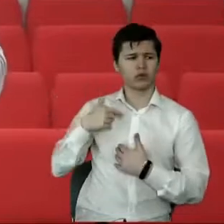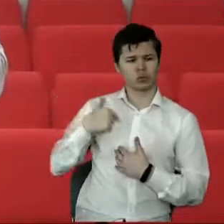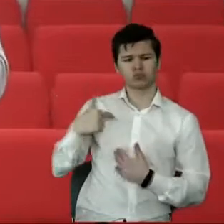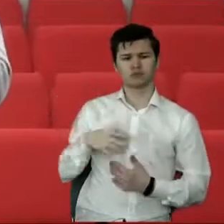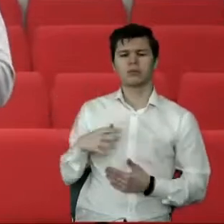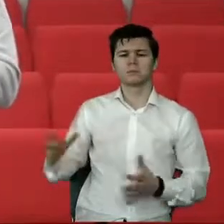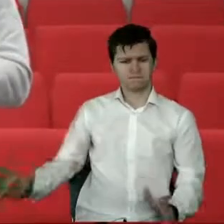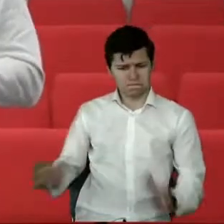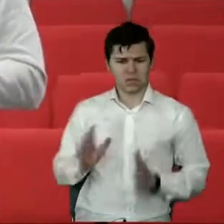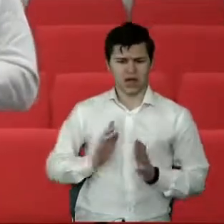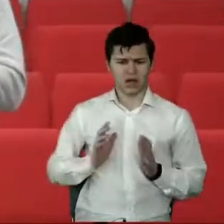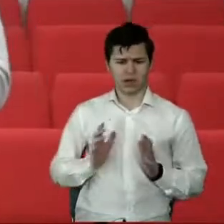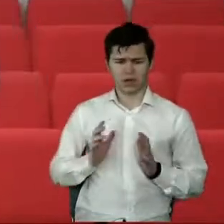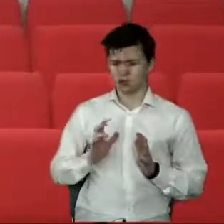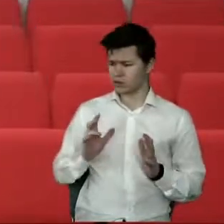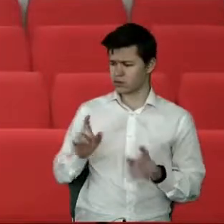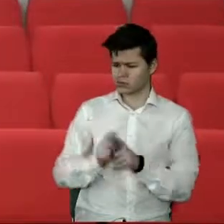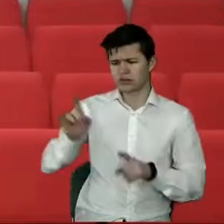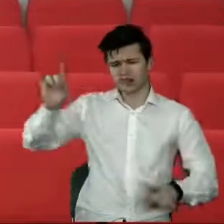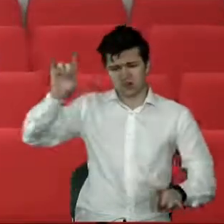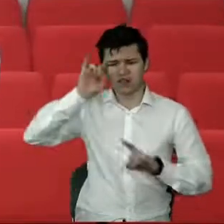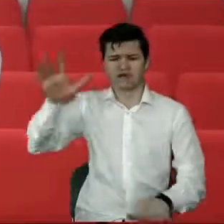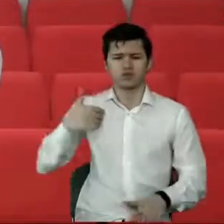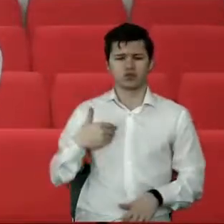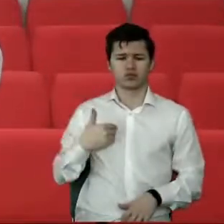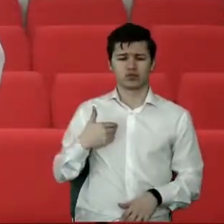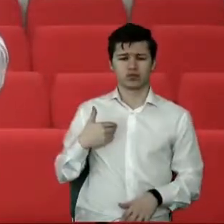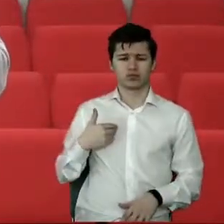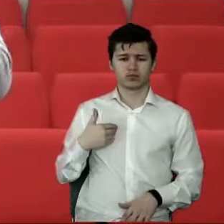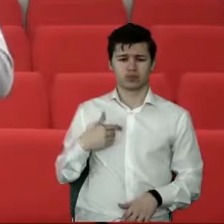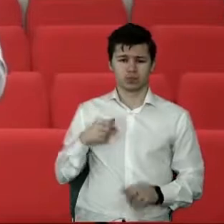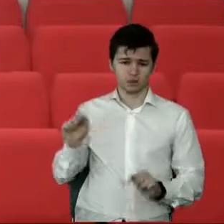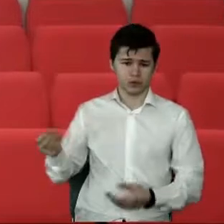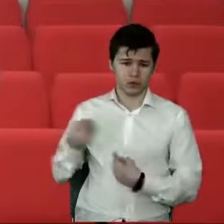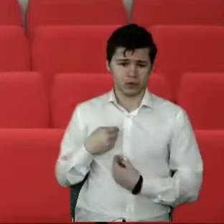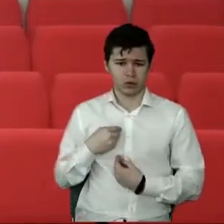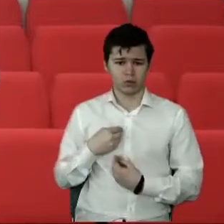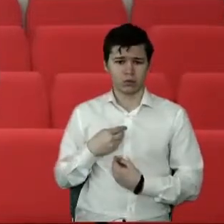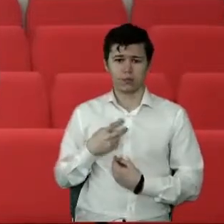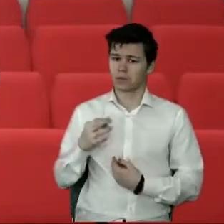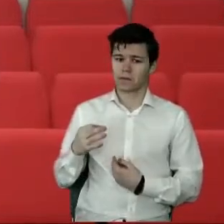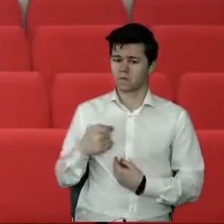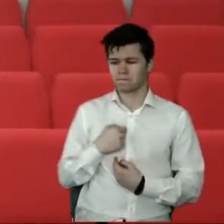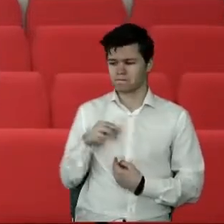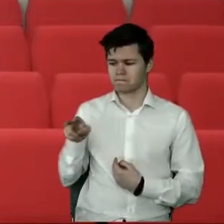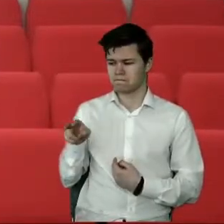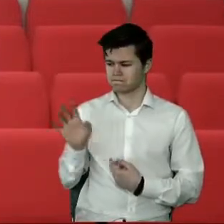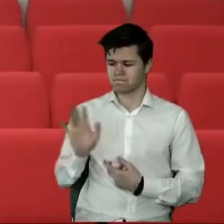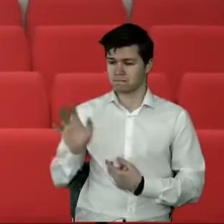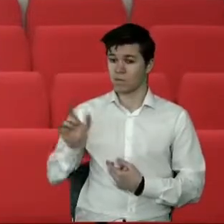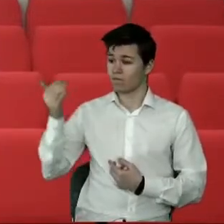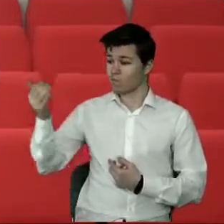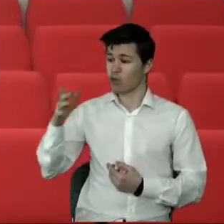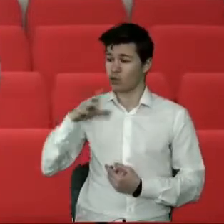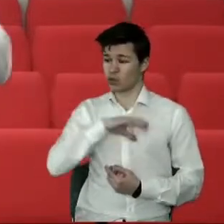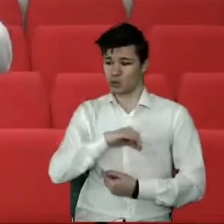Но Илья пожелал единственного. Чтобы дух, который на тебе, был на мне вдвойне. Ему не нужно было ничего